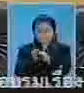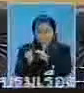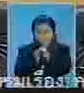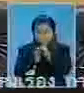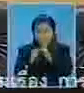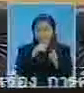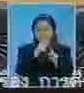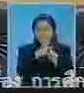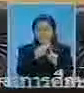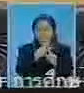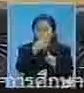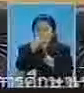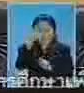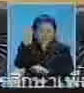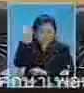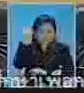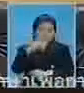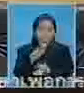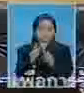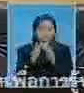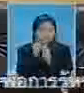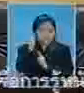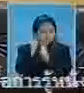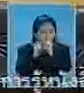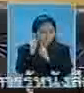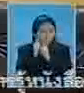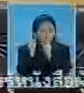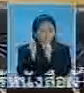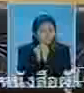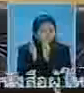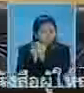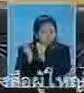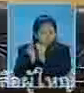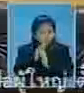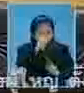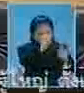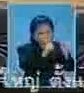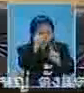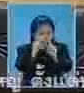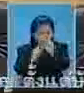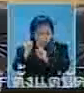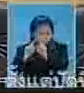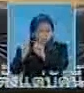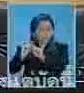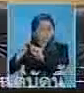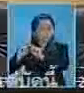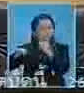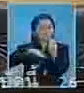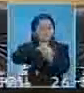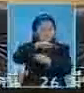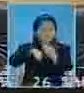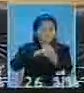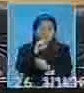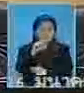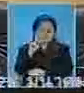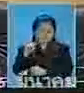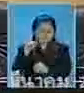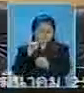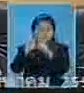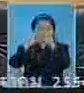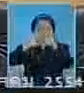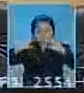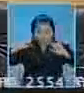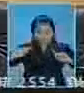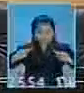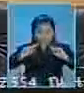ภาพันธ์ที่ผ่านมาสถิติล่าสุดเลยครับตัวชี้วัดทุกตัวทางเศรษฐกิจที่ทางข้าราชการกระทรว